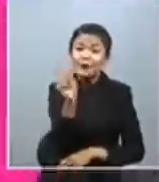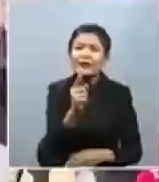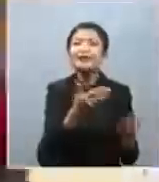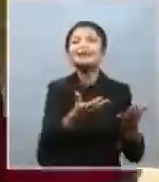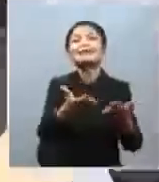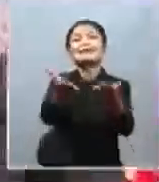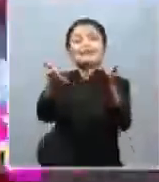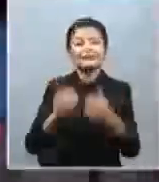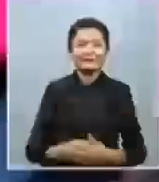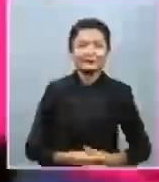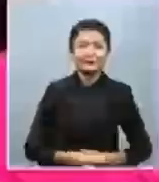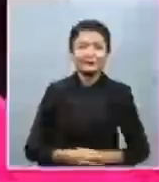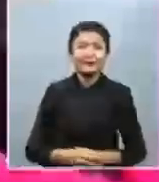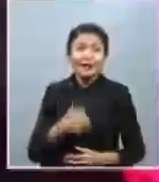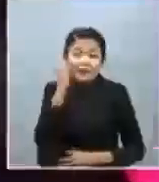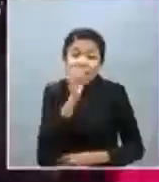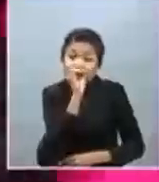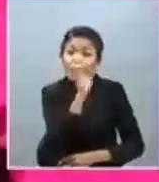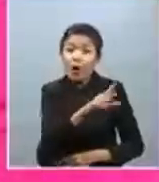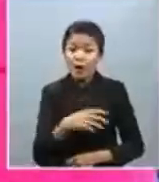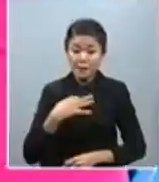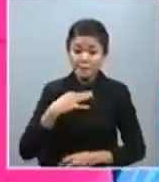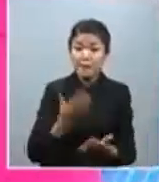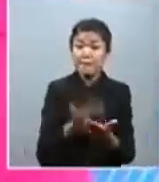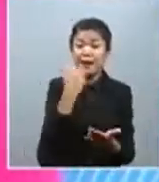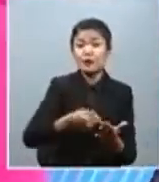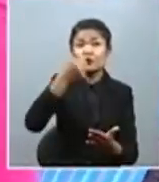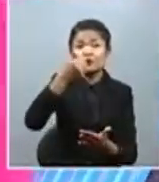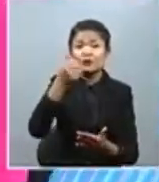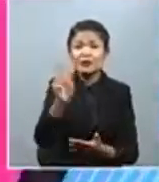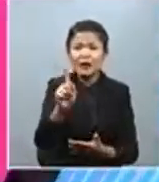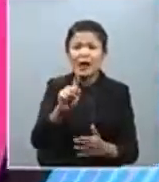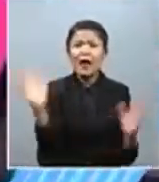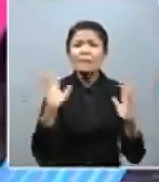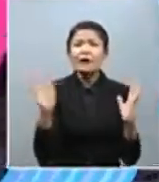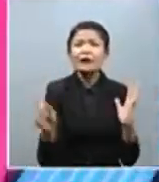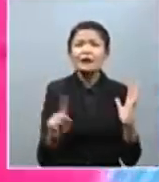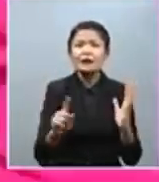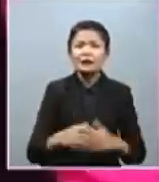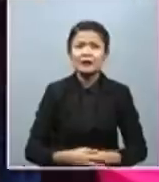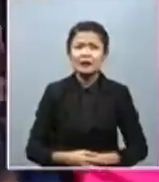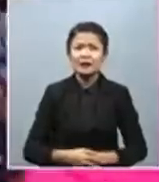า คุณยายบอกสิผ้าที่แพงที่สุดเขาว่าอะไรอะไรเยอะนะจ๊ะ มันมีลาย